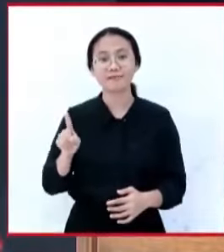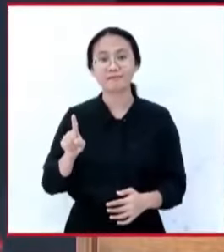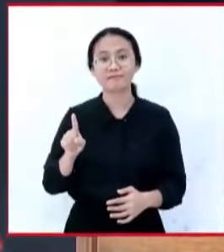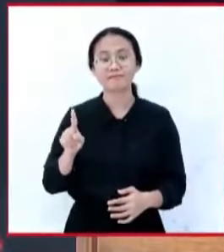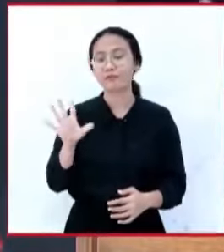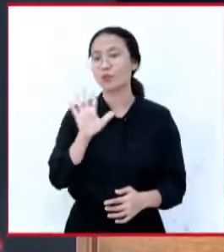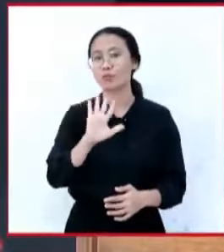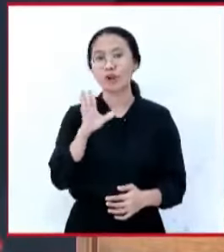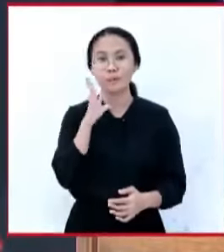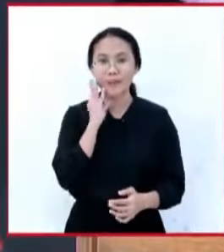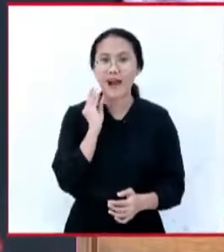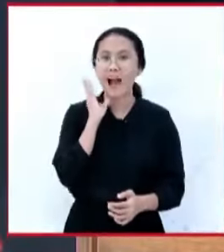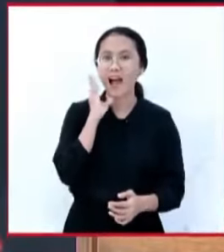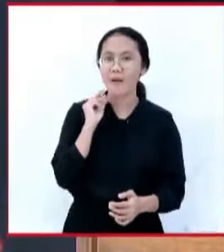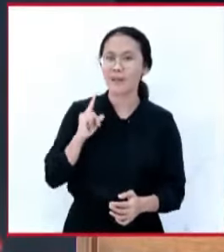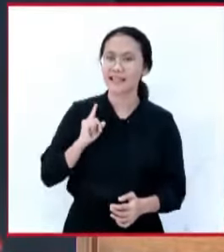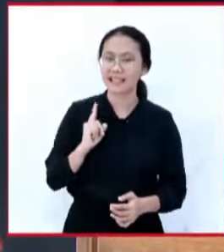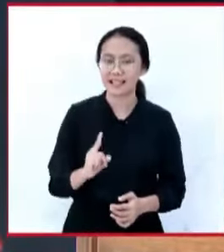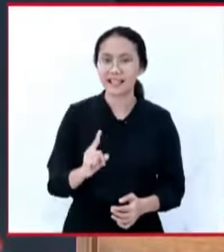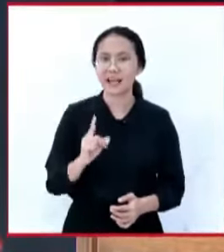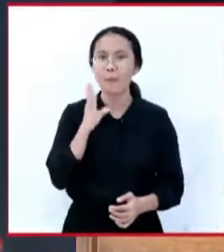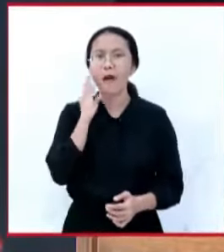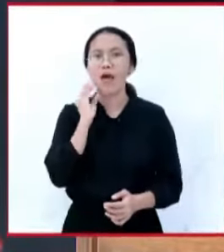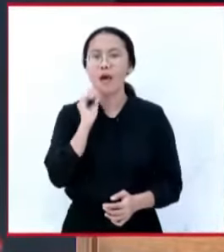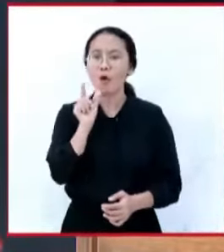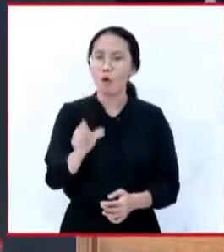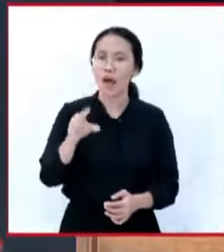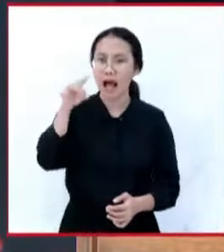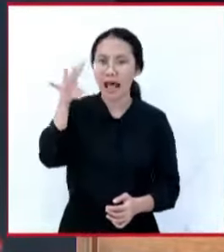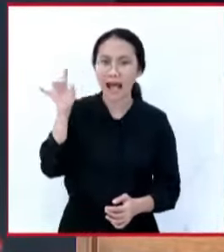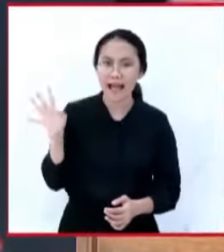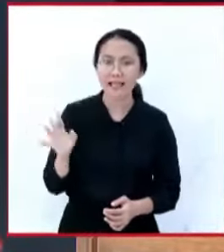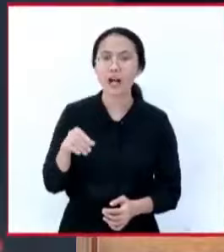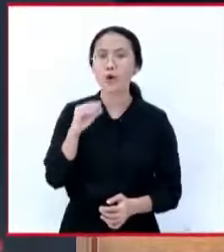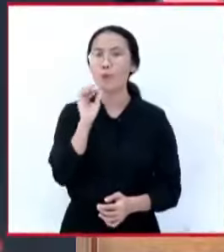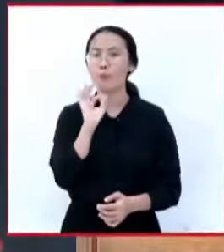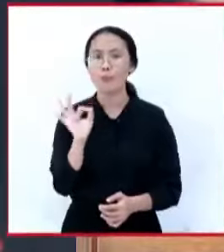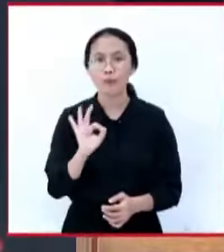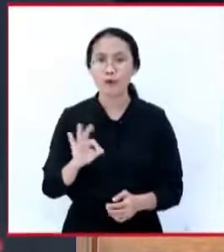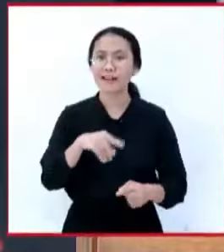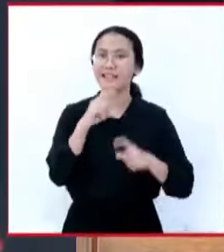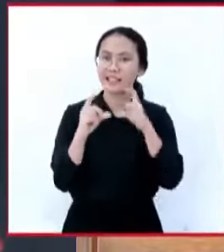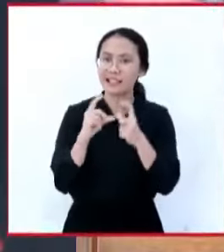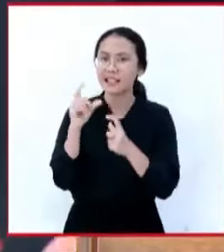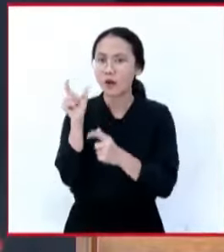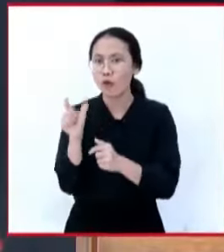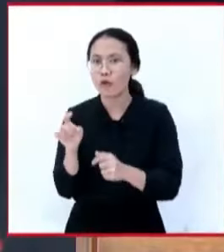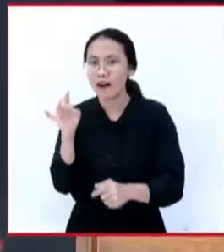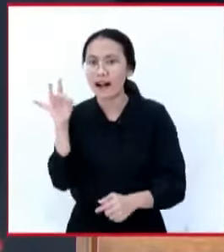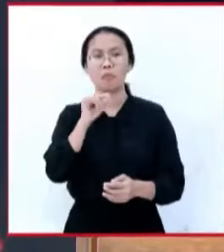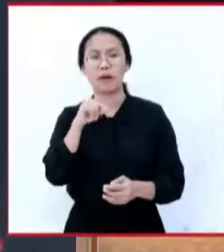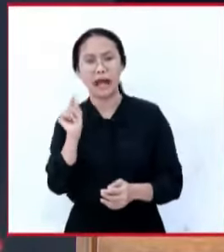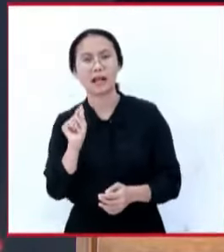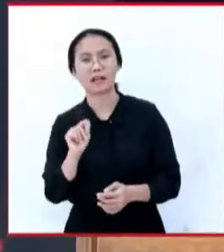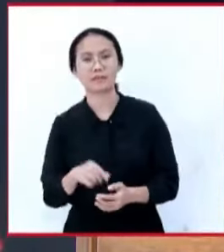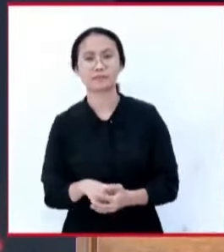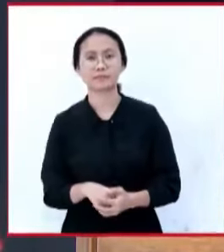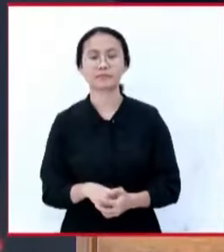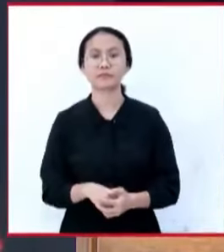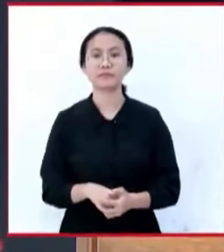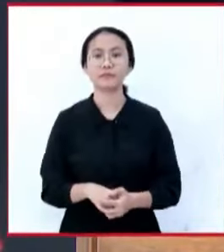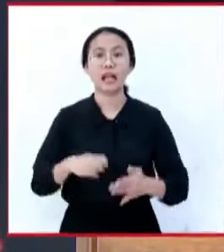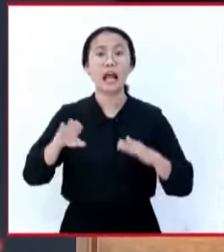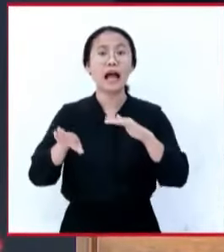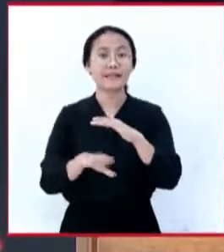pengalaman pribadi bukan pada pengalaman orang lain bukan hanya cerita-cerita orang lain yang belum tentu benar dasar